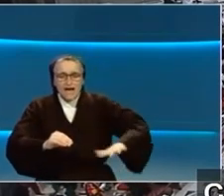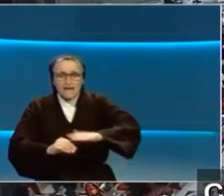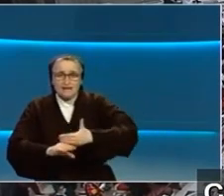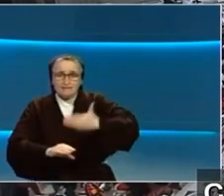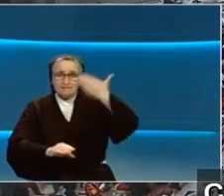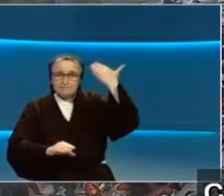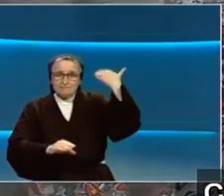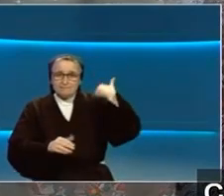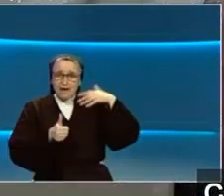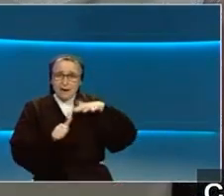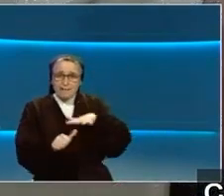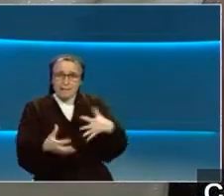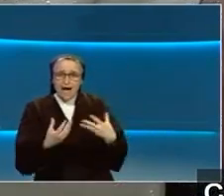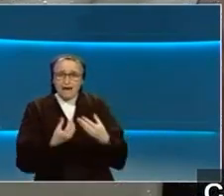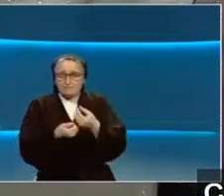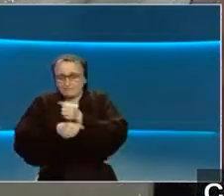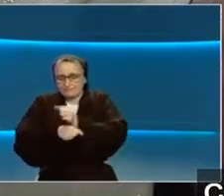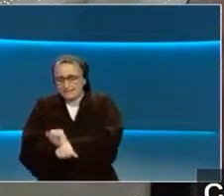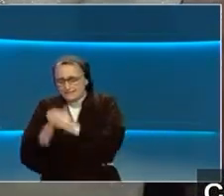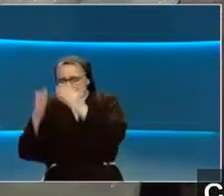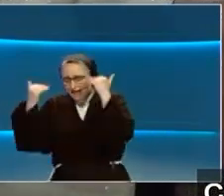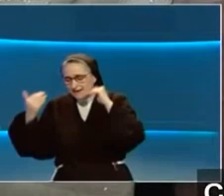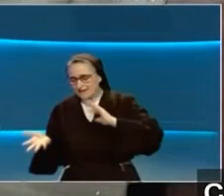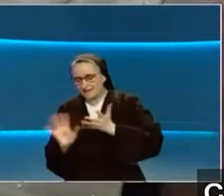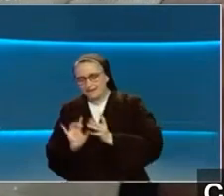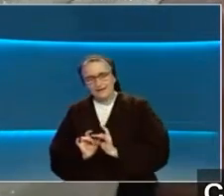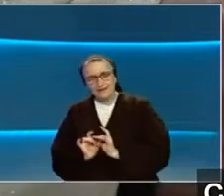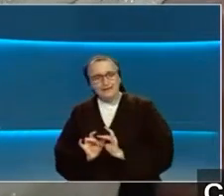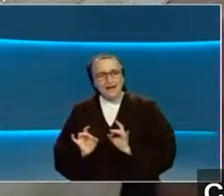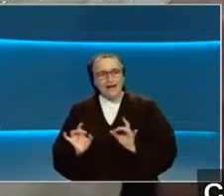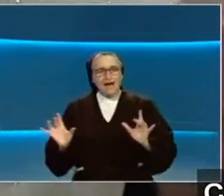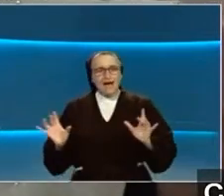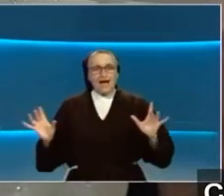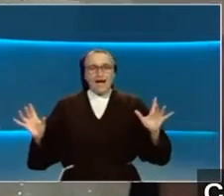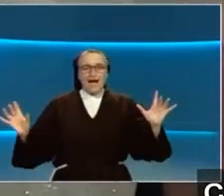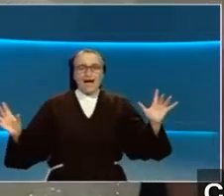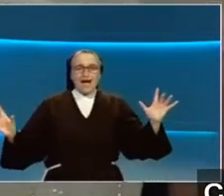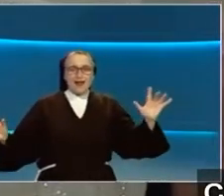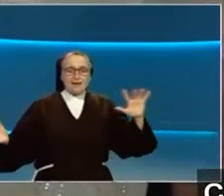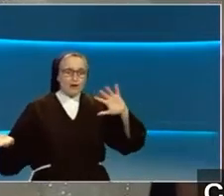Israel, eductos de Egipto,